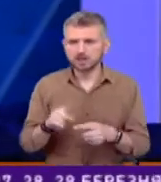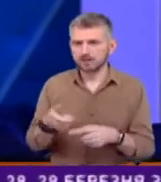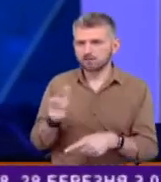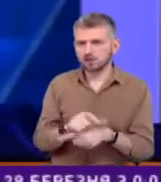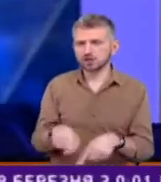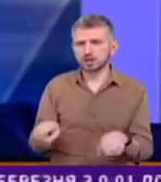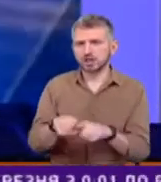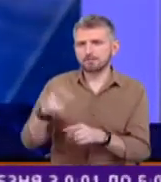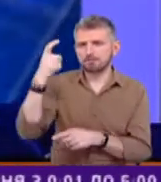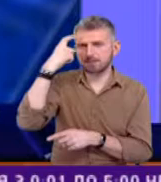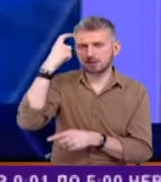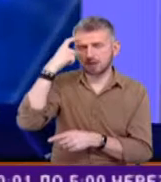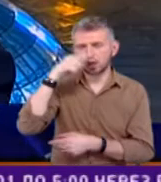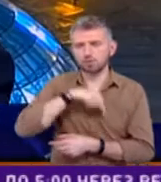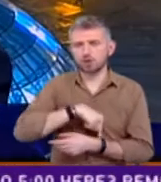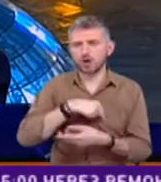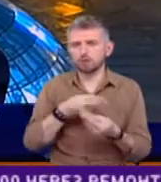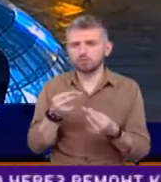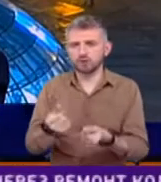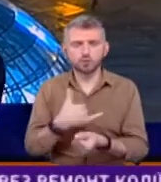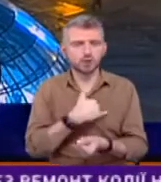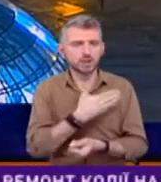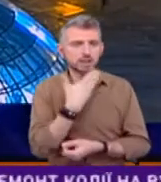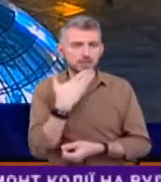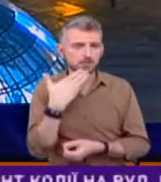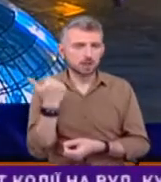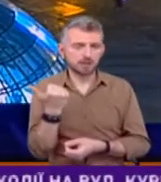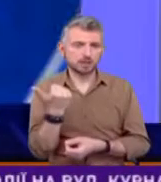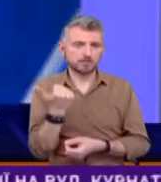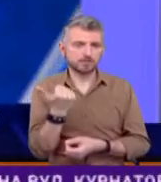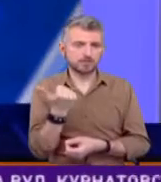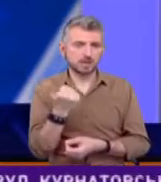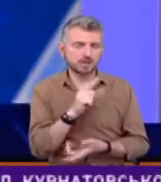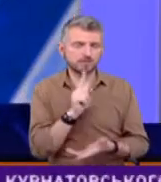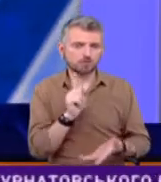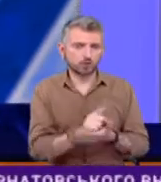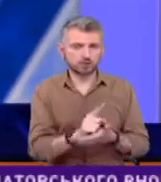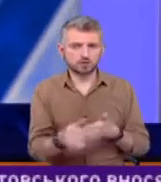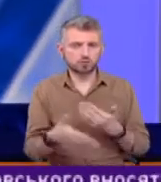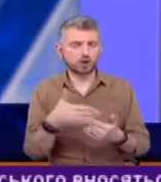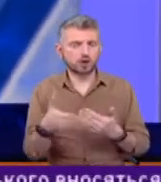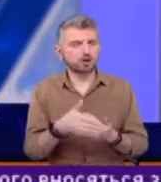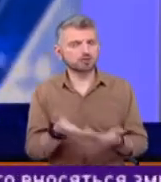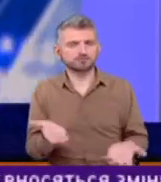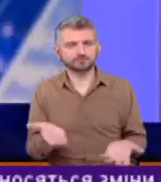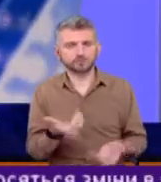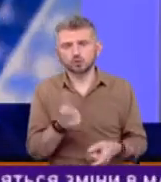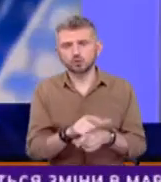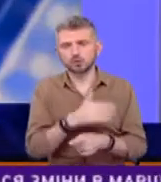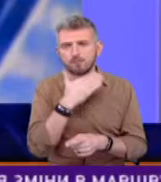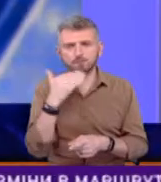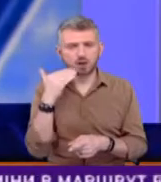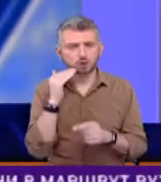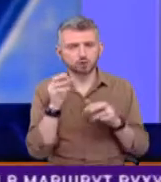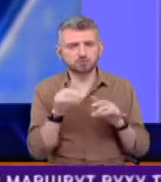таке ментальне, моральний вплив? У нас немає невідворотності покарання, на жаль. Дуже багато